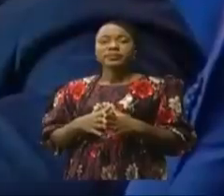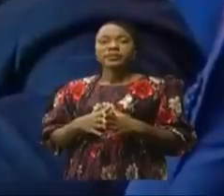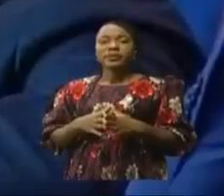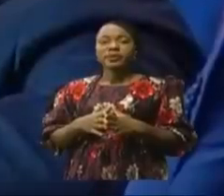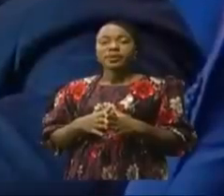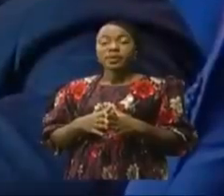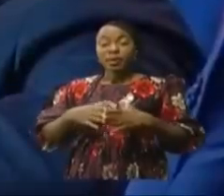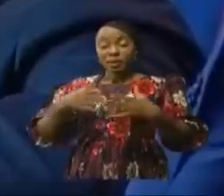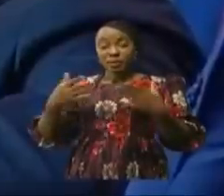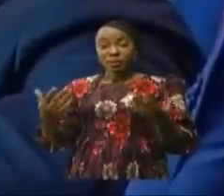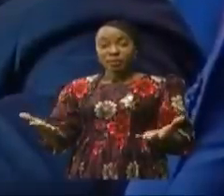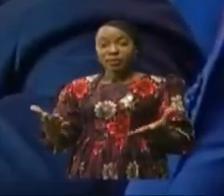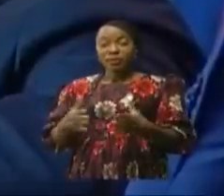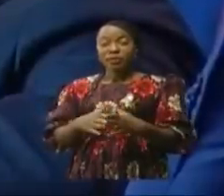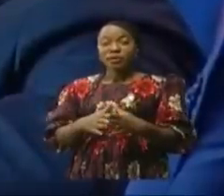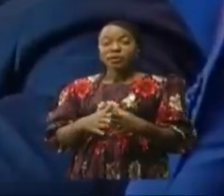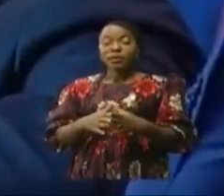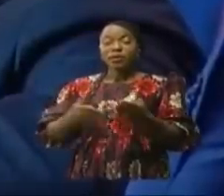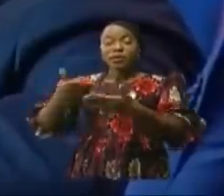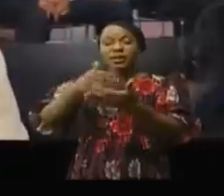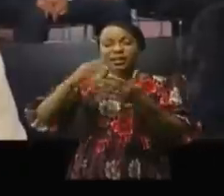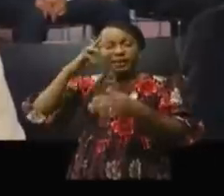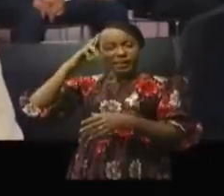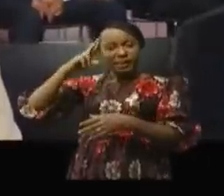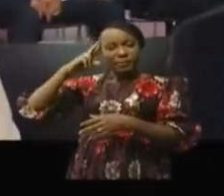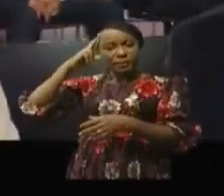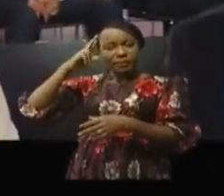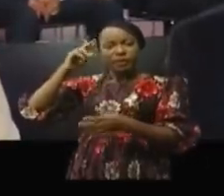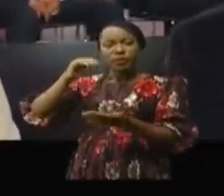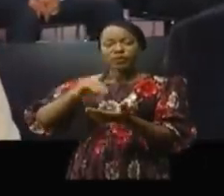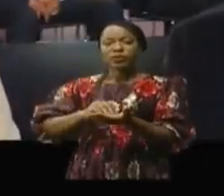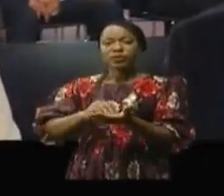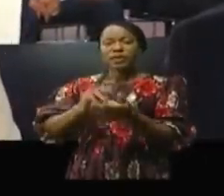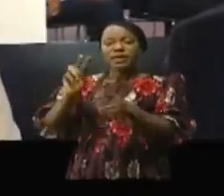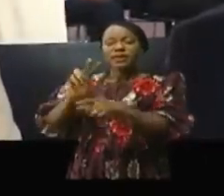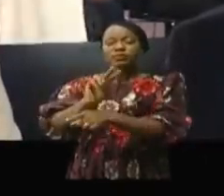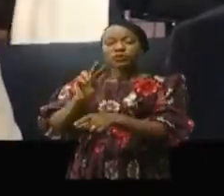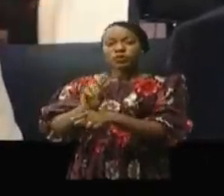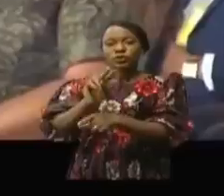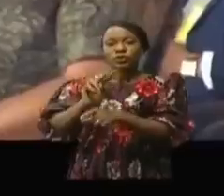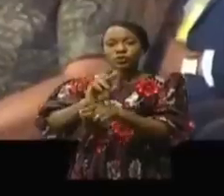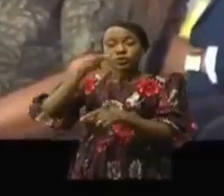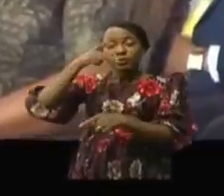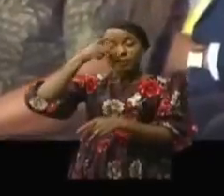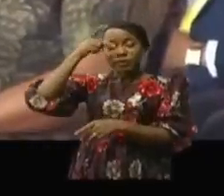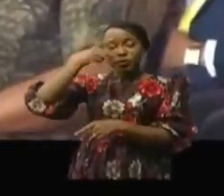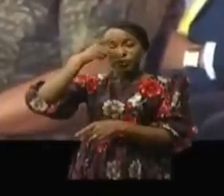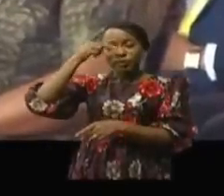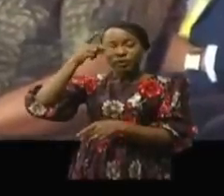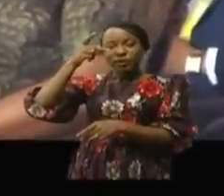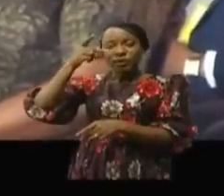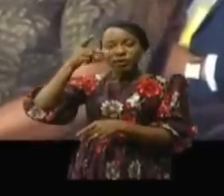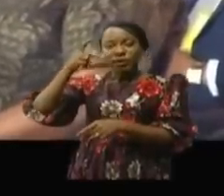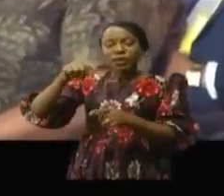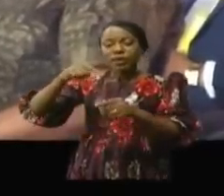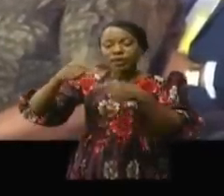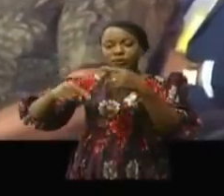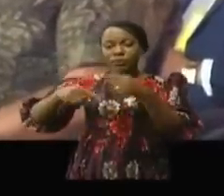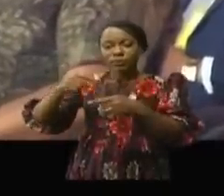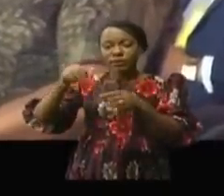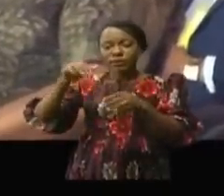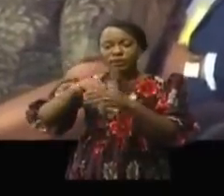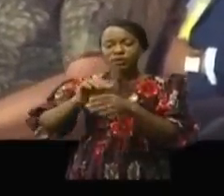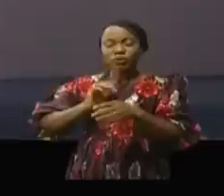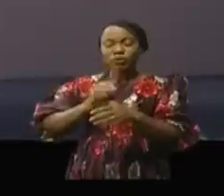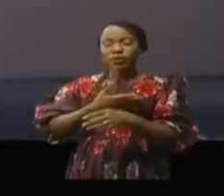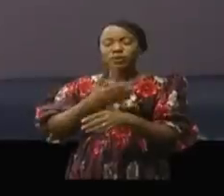En effet, il me revient de rappeler que l'exploitation pétrolière qui a démarré dans notre pays